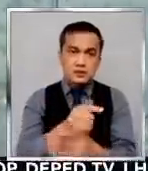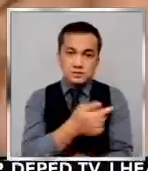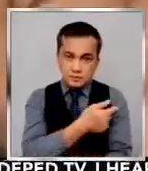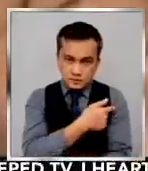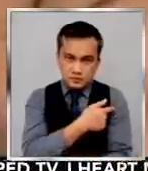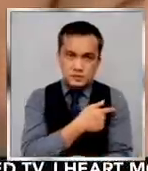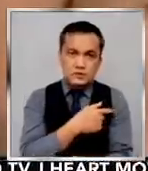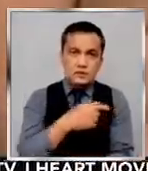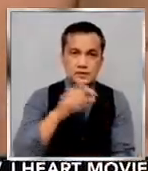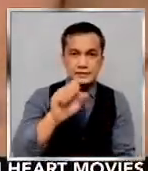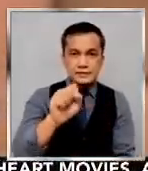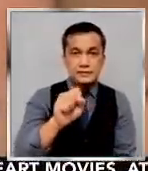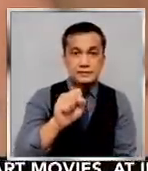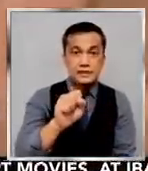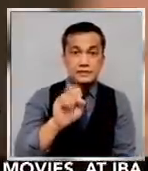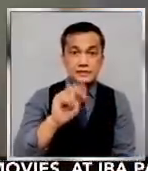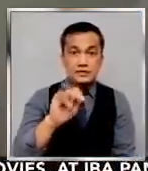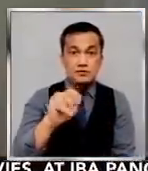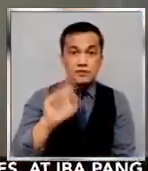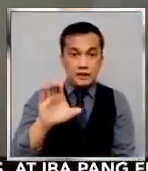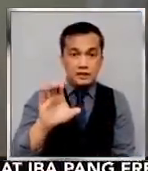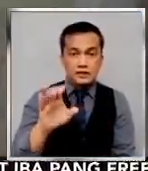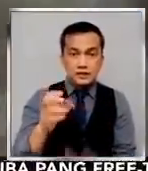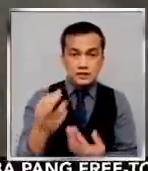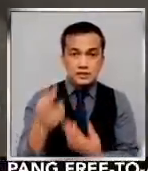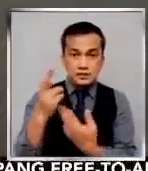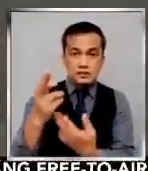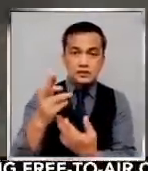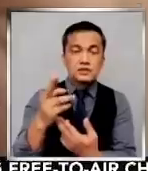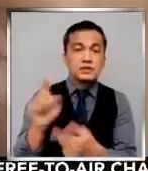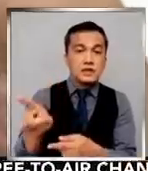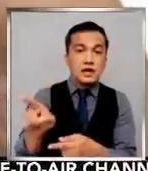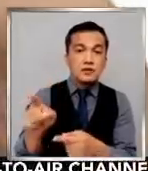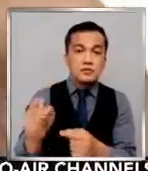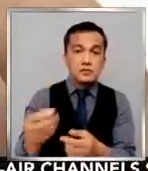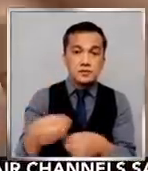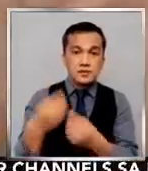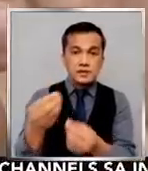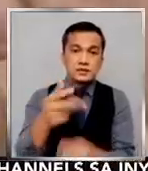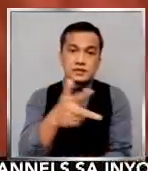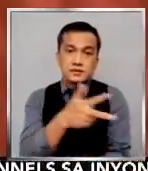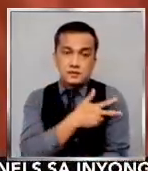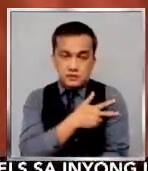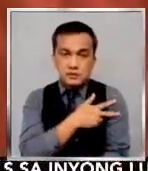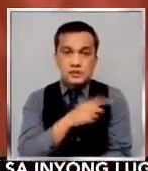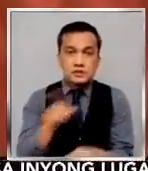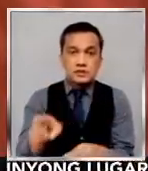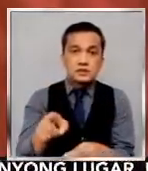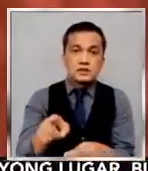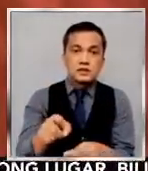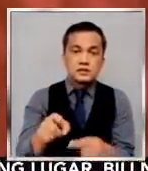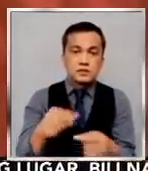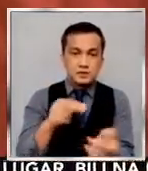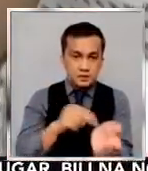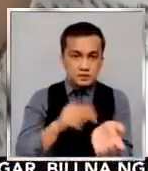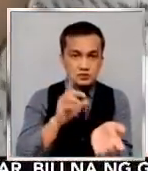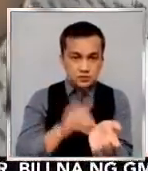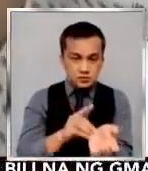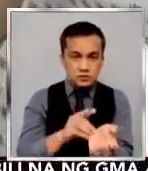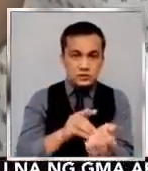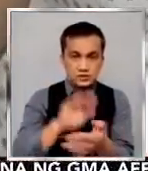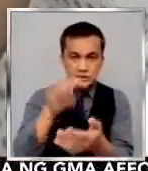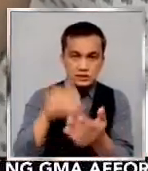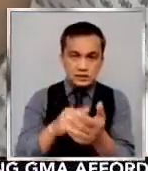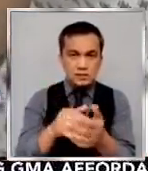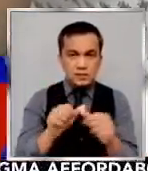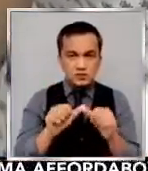Sinovac. Kaya inirekomenda na ng VEP ang pagbibigay ng booster shot sa healthcare workers, lalo na sa gitna ng patuloy na pagdami